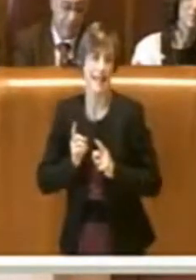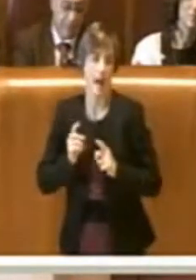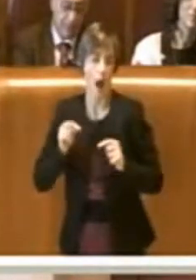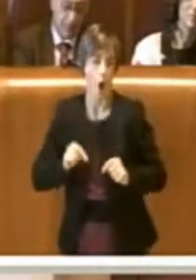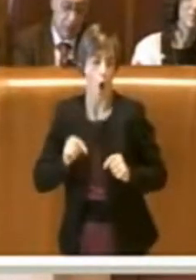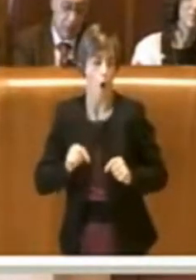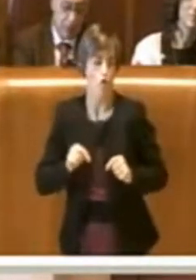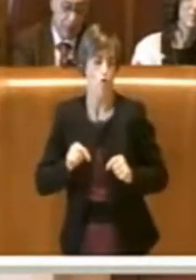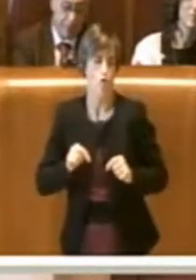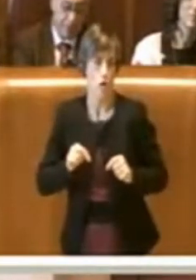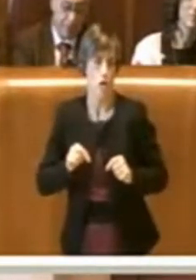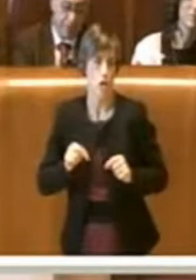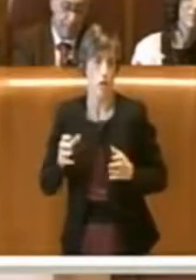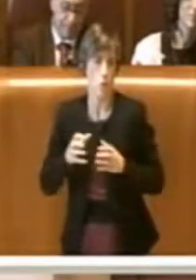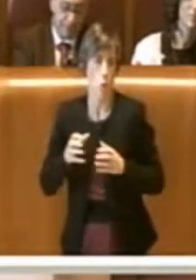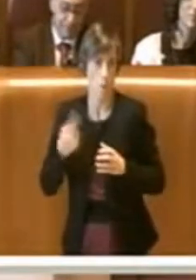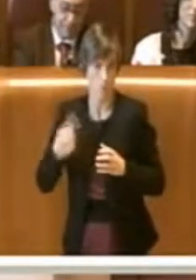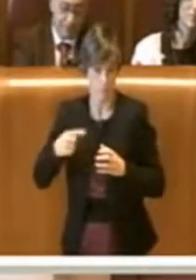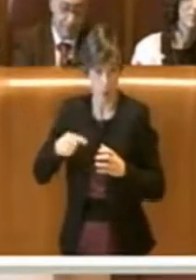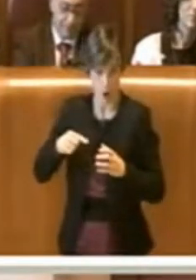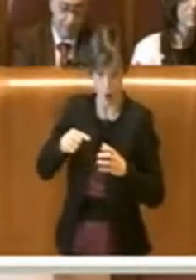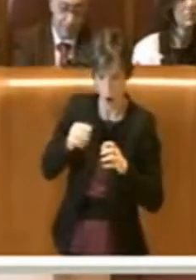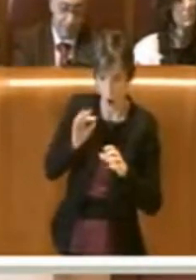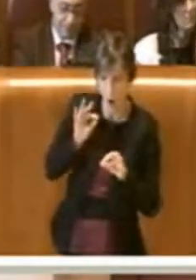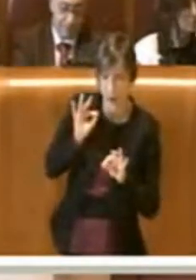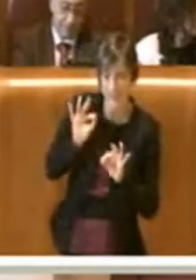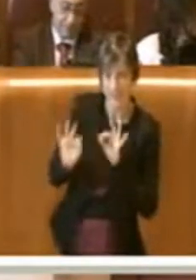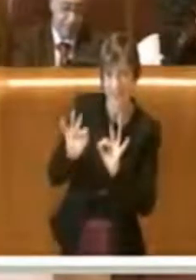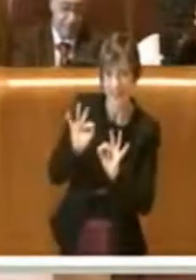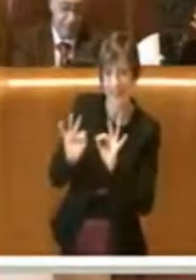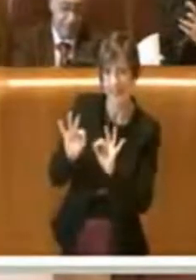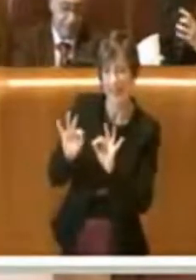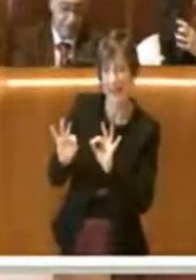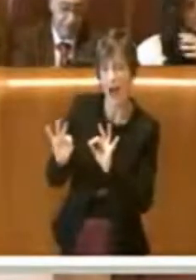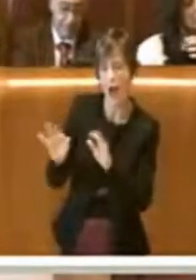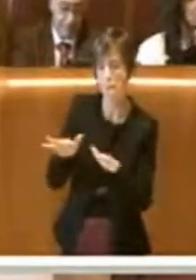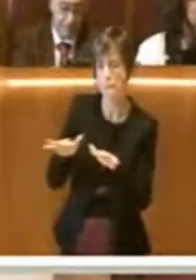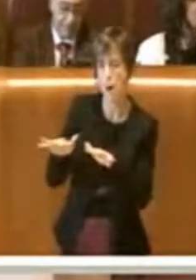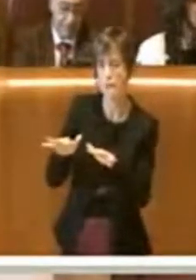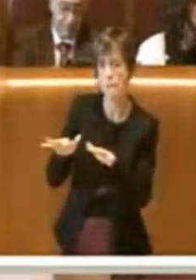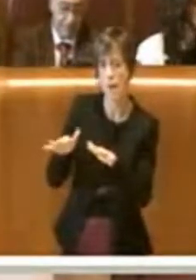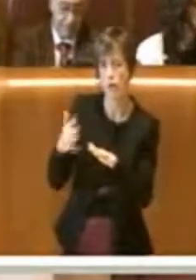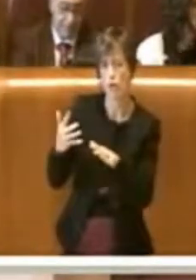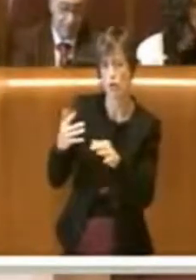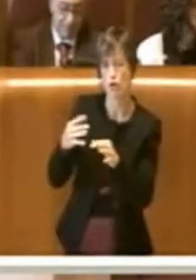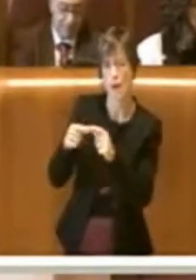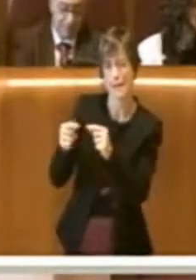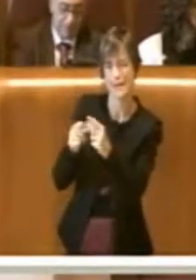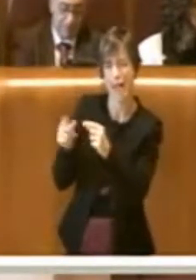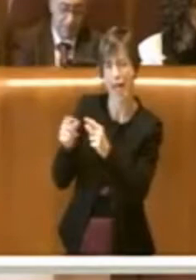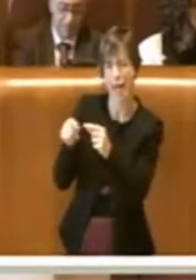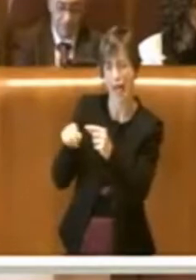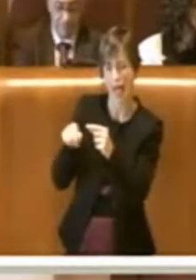criticano ciò che sta facendo il Movimento 5 Stelle alla guida di Roma Capitale.